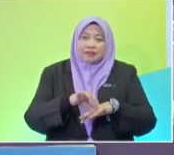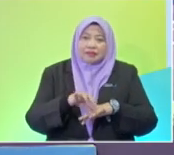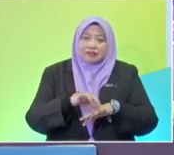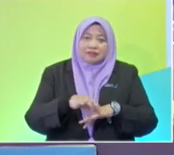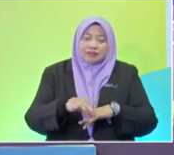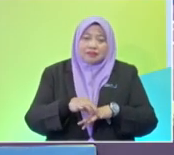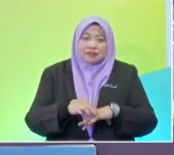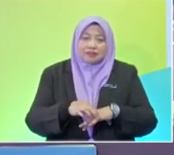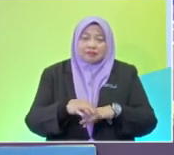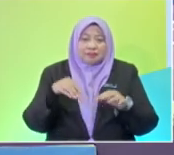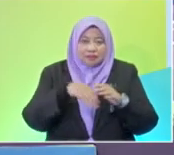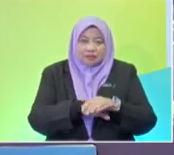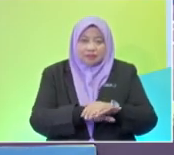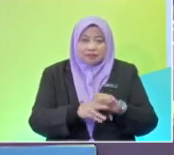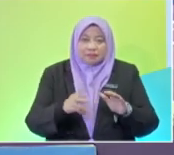oke